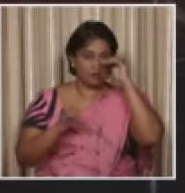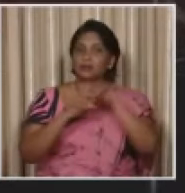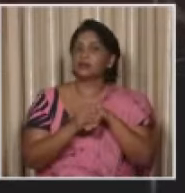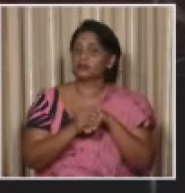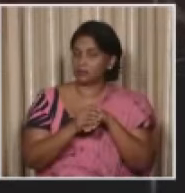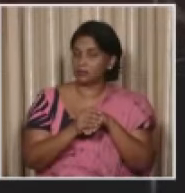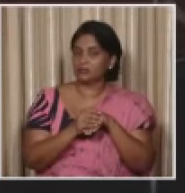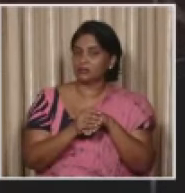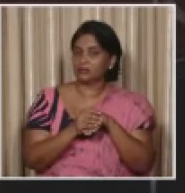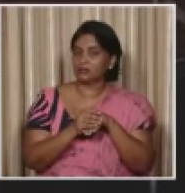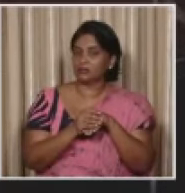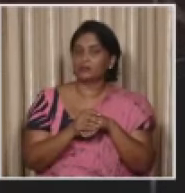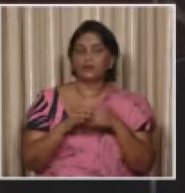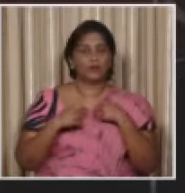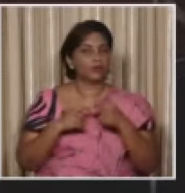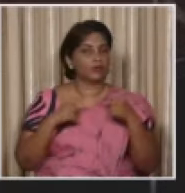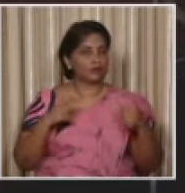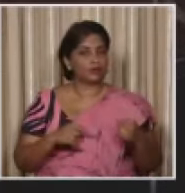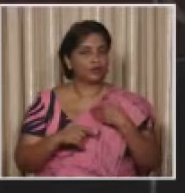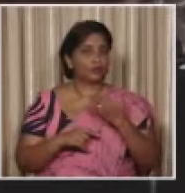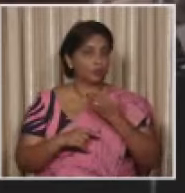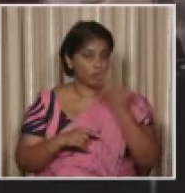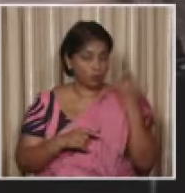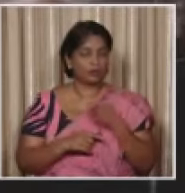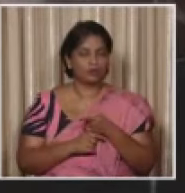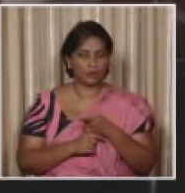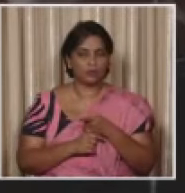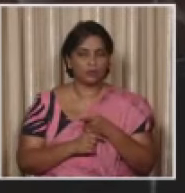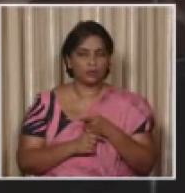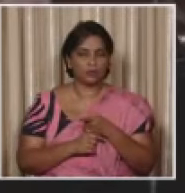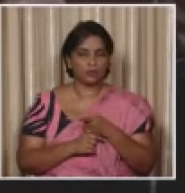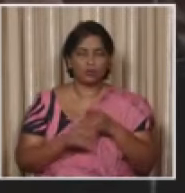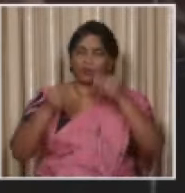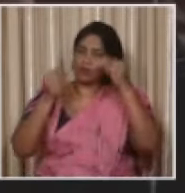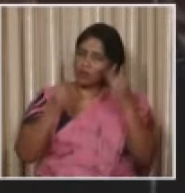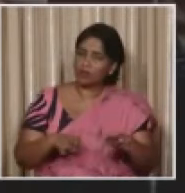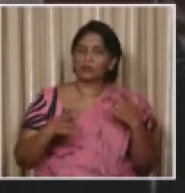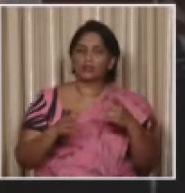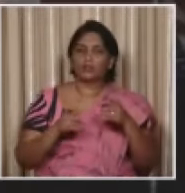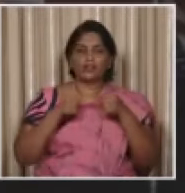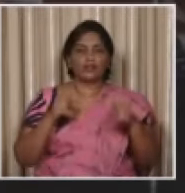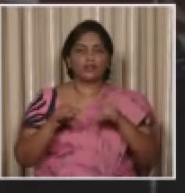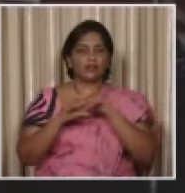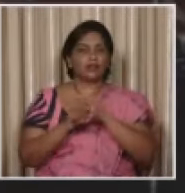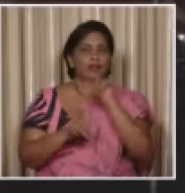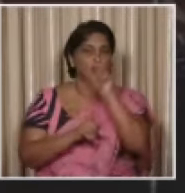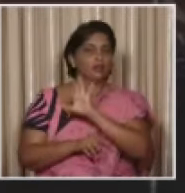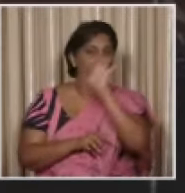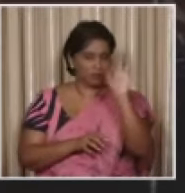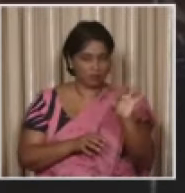सिद्धवेदि अपे विपक्षेट हकियाव तिबुना परदिन्न हरि विपक्ष नियोजने करन अपेक्षेक इदिरिपत्